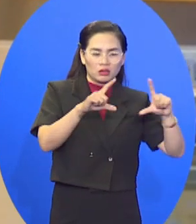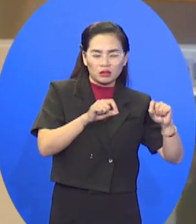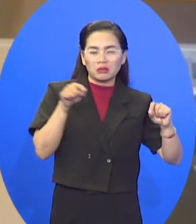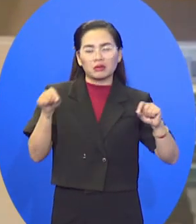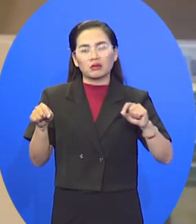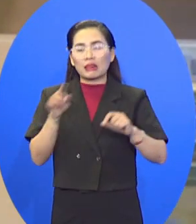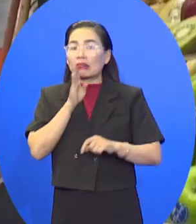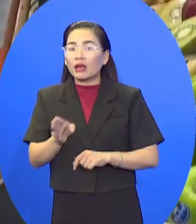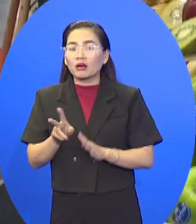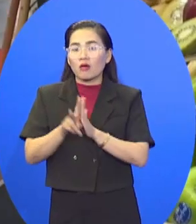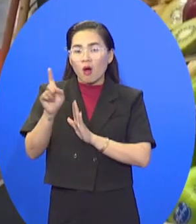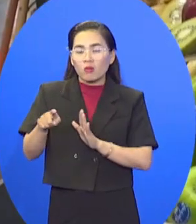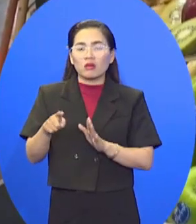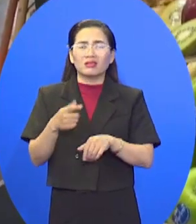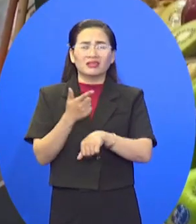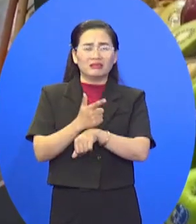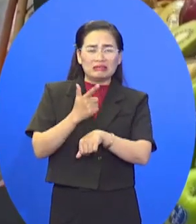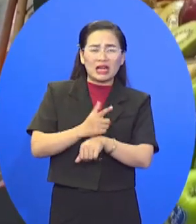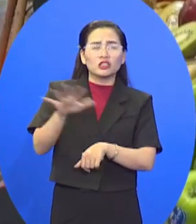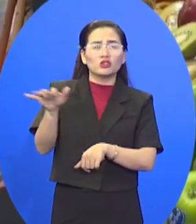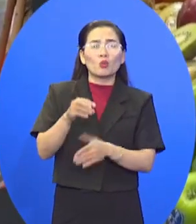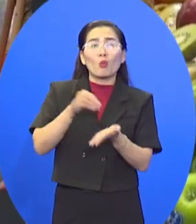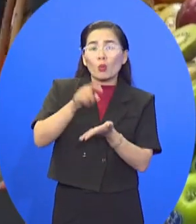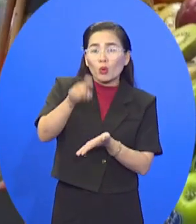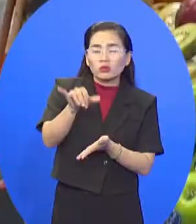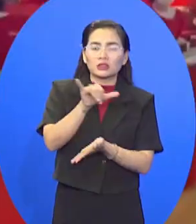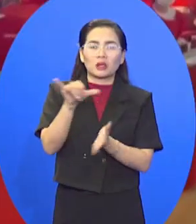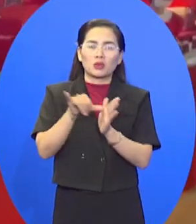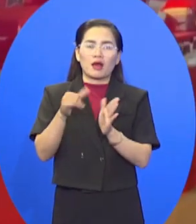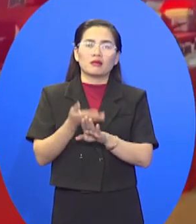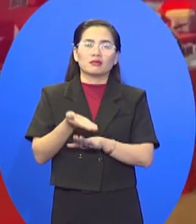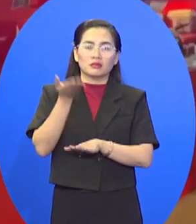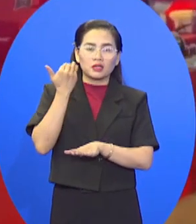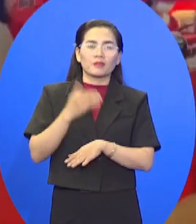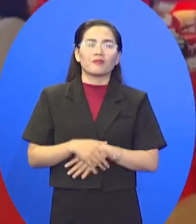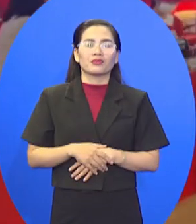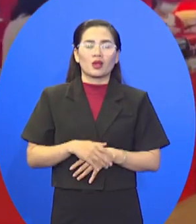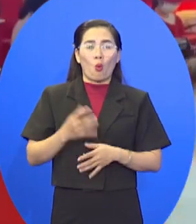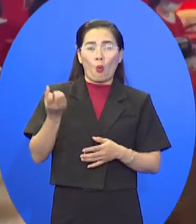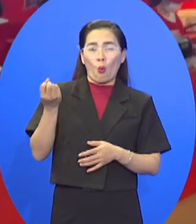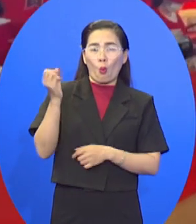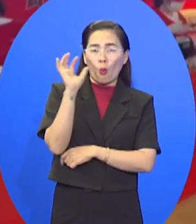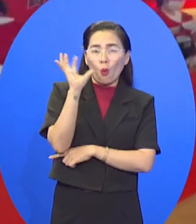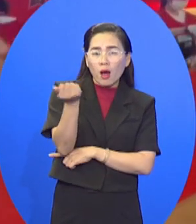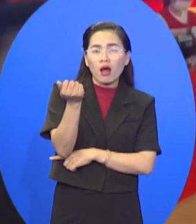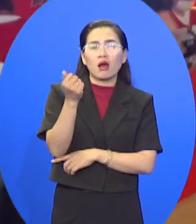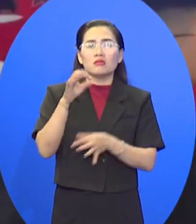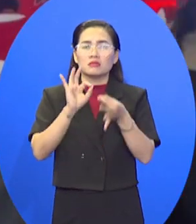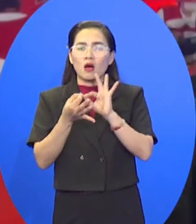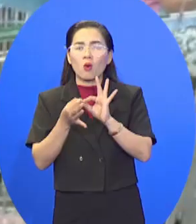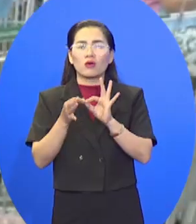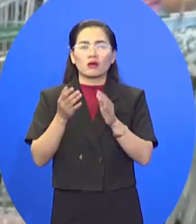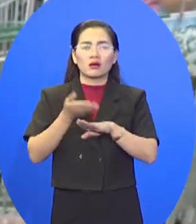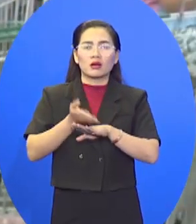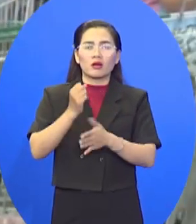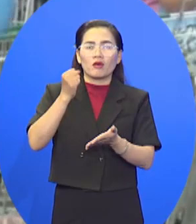mỗi mặt hàng còn thời hạn sử dụng ít nhất 6 tháng giỏ quà có rau trái cây tươi phải được đặt bán trong vòng 3 ngày ngoài ra nhãn thực phẩm